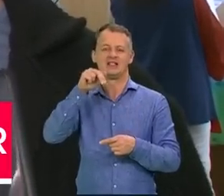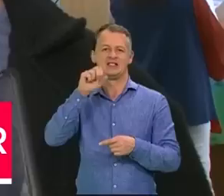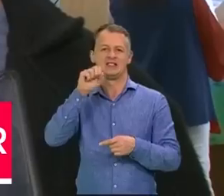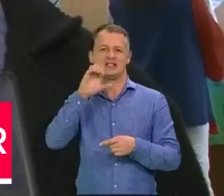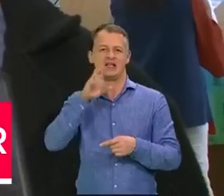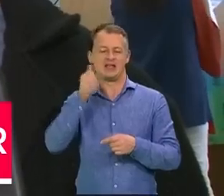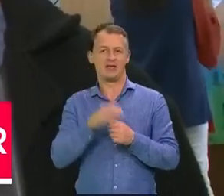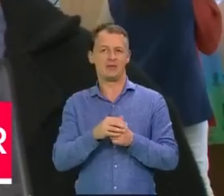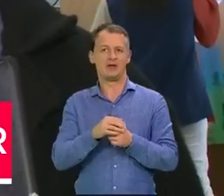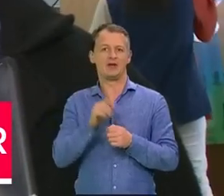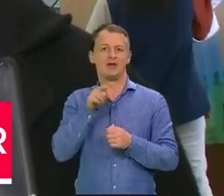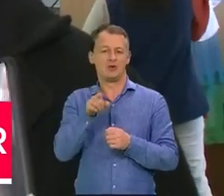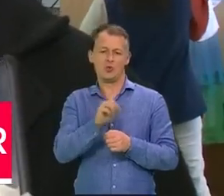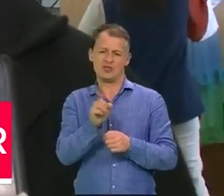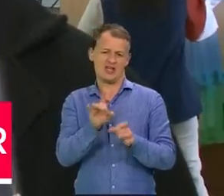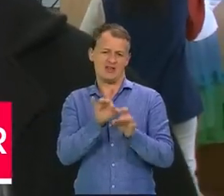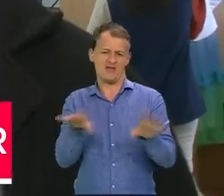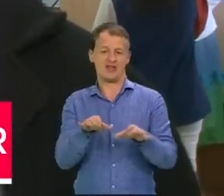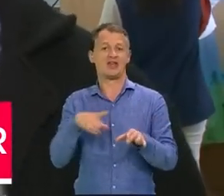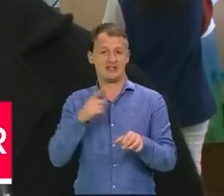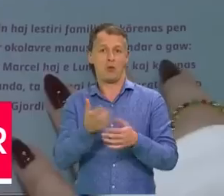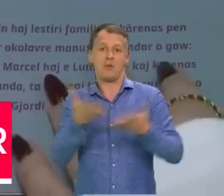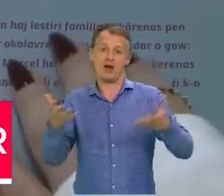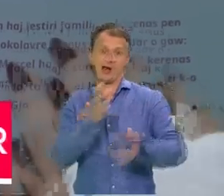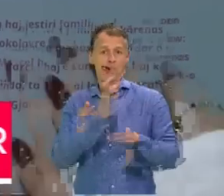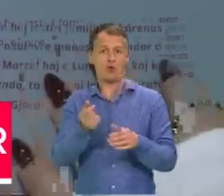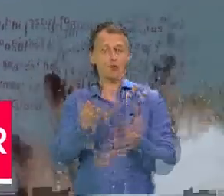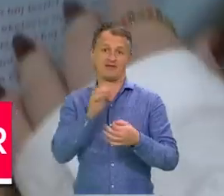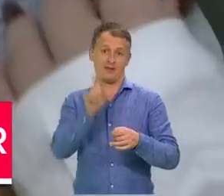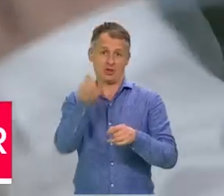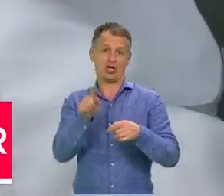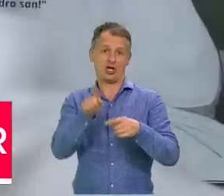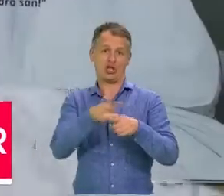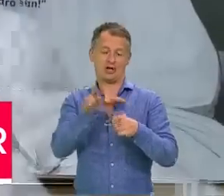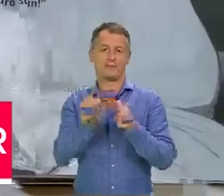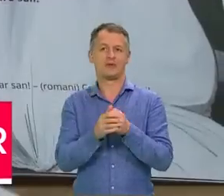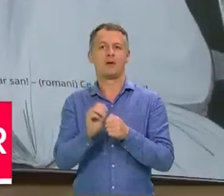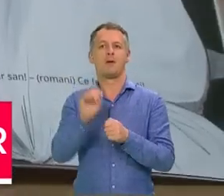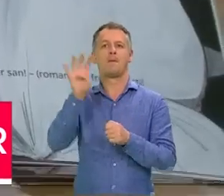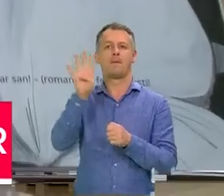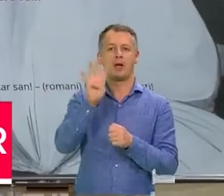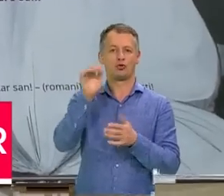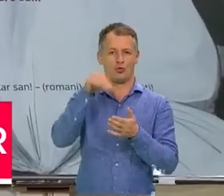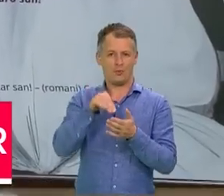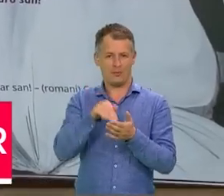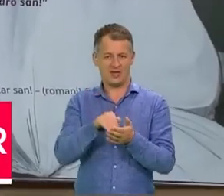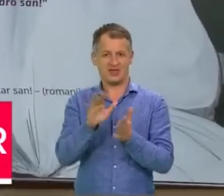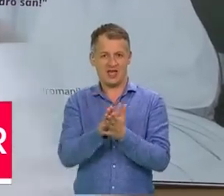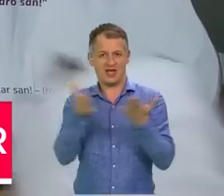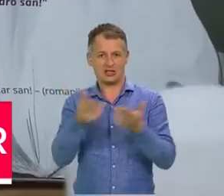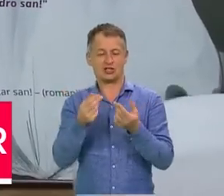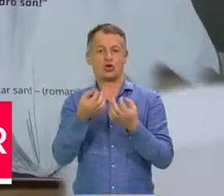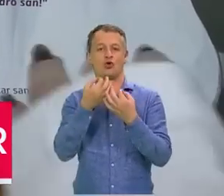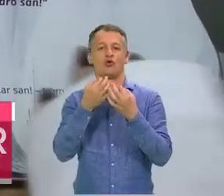un defect, este o mare calitate. Eu așa văd lucrurile. Peste 4.000 de cărți, bare romani, vor ajunge în